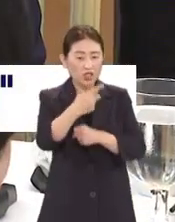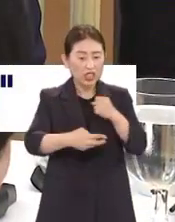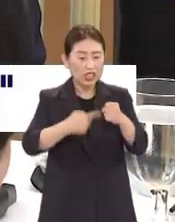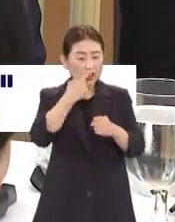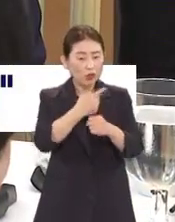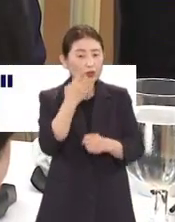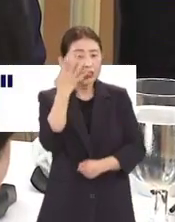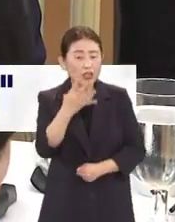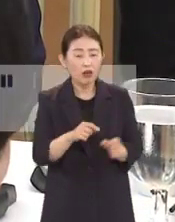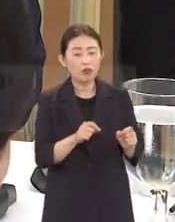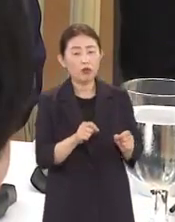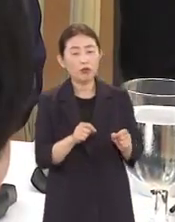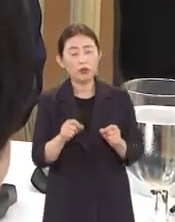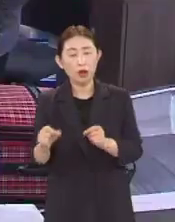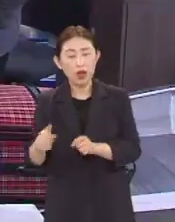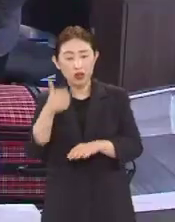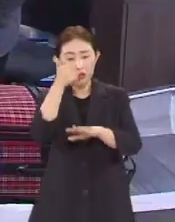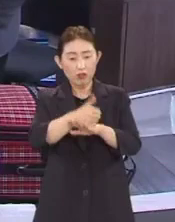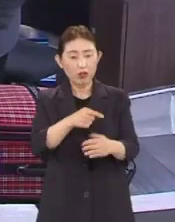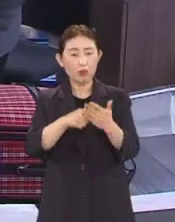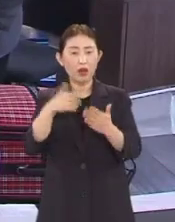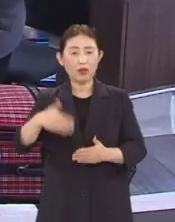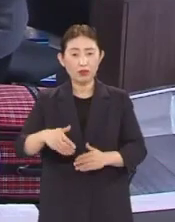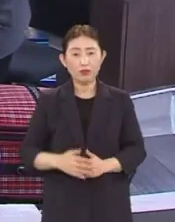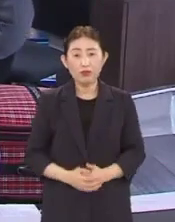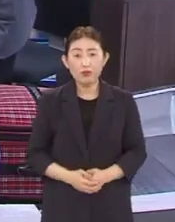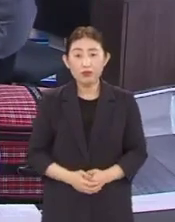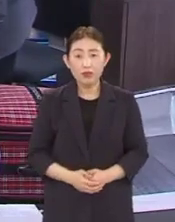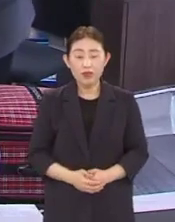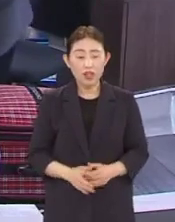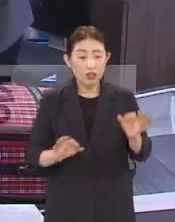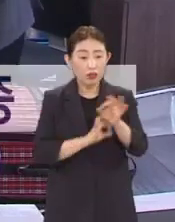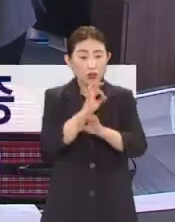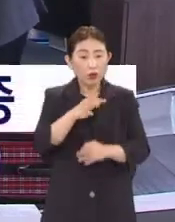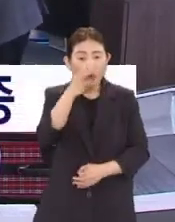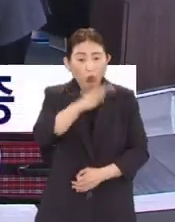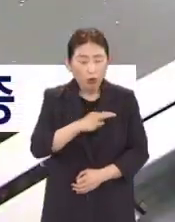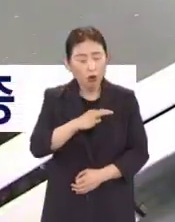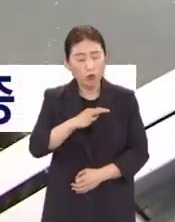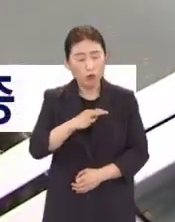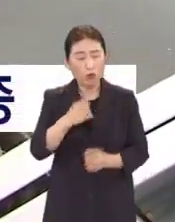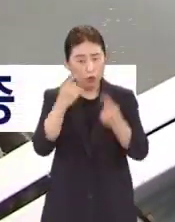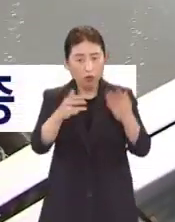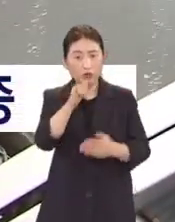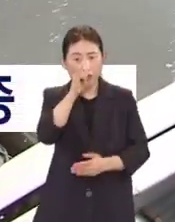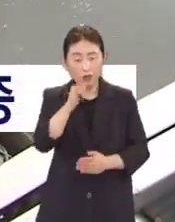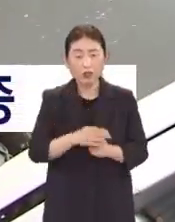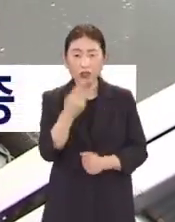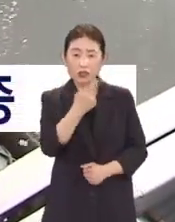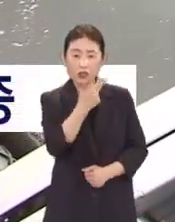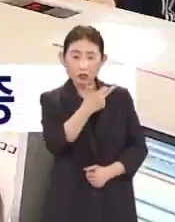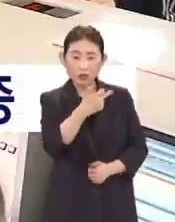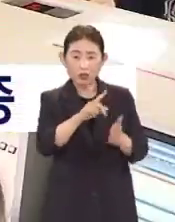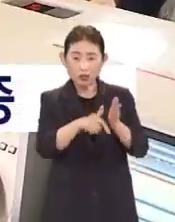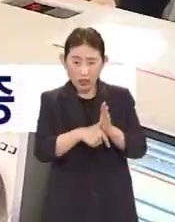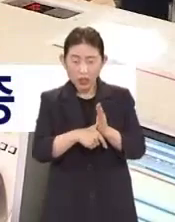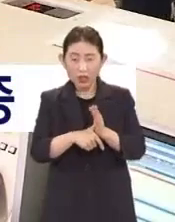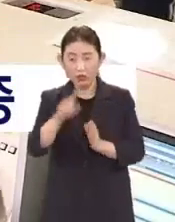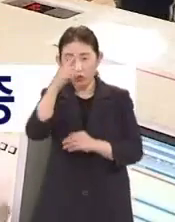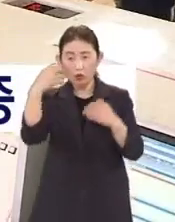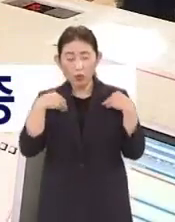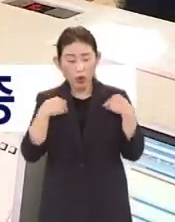가며 이 결과를 내놓지 않고 있습니다 그렇다고 경제성이 떨어지는 것도 아닙니다 2017년 국토부의